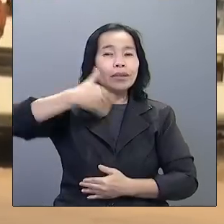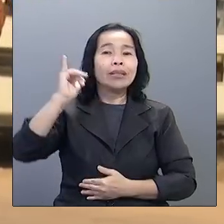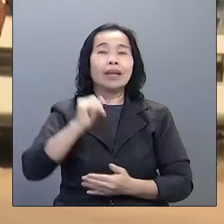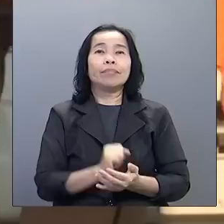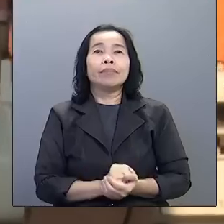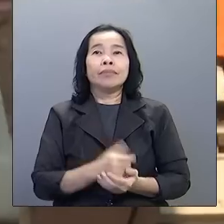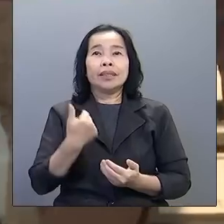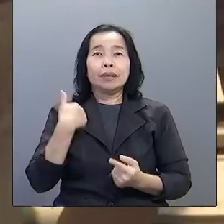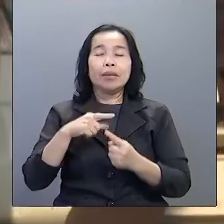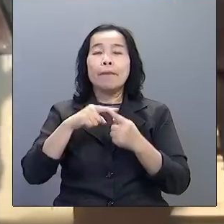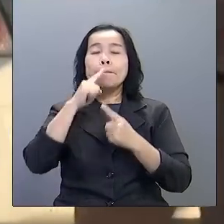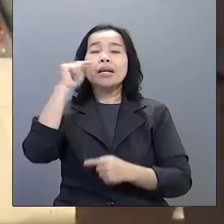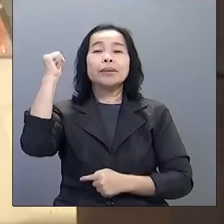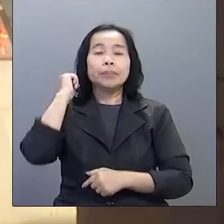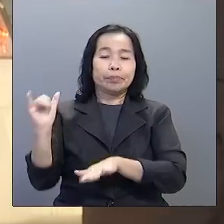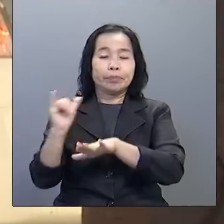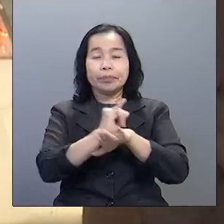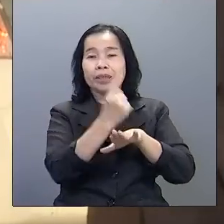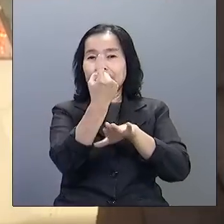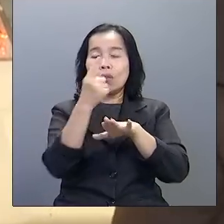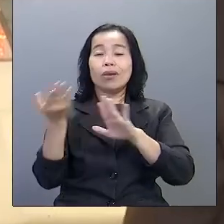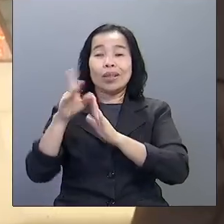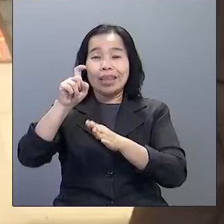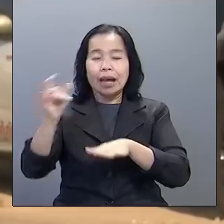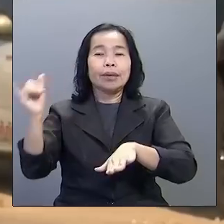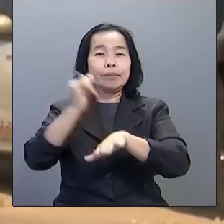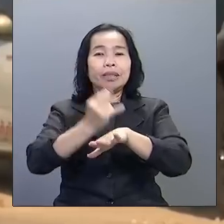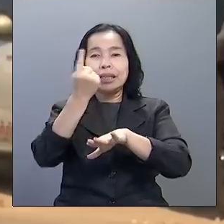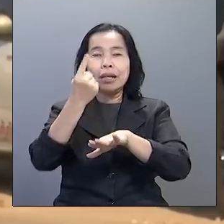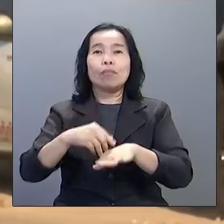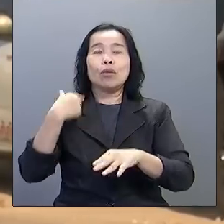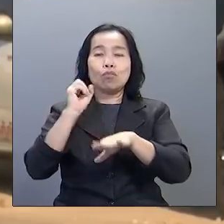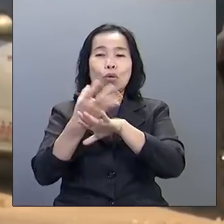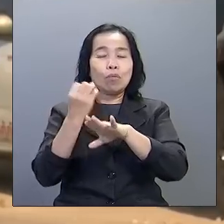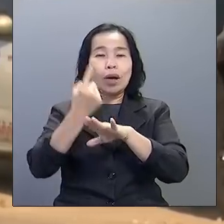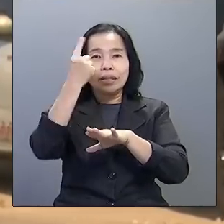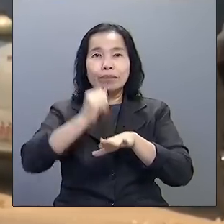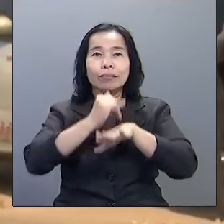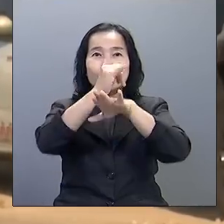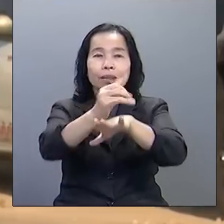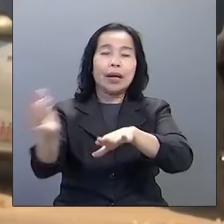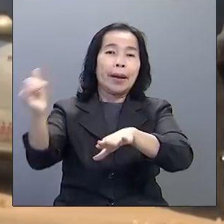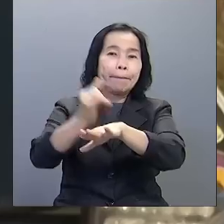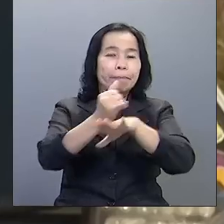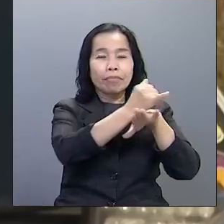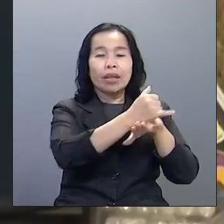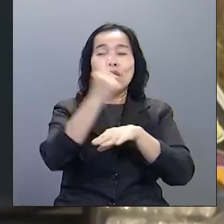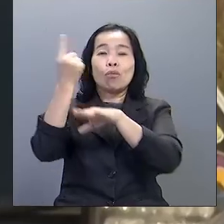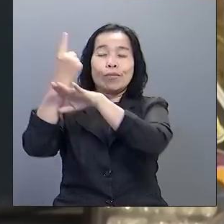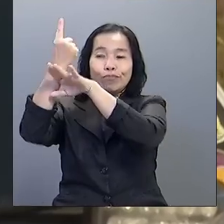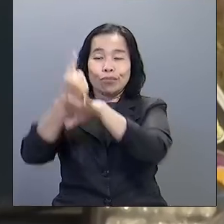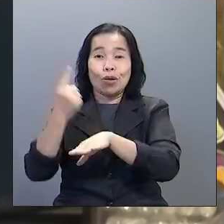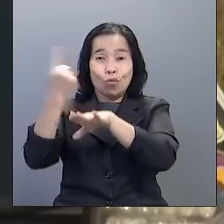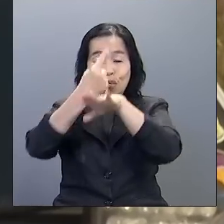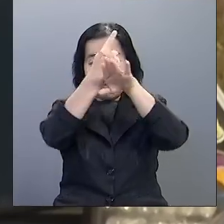ใช้ตามเดิมนะครับก็คือตามขั้นตอนแบบเดียวกันใช้รถฉุกเฉินไปลำเลียงมาจากเฮลิคอปเตอร์โดยที่